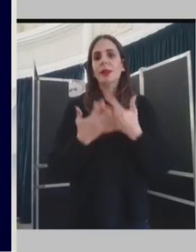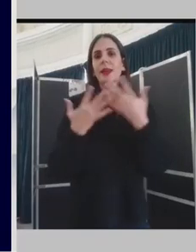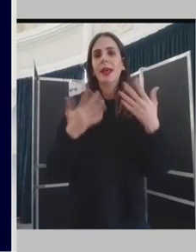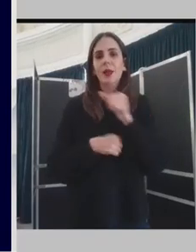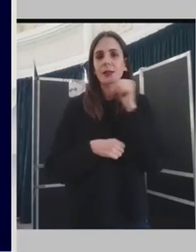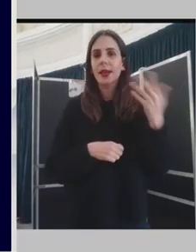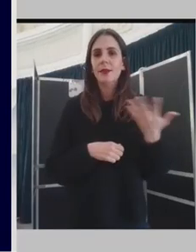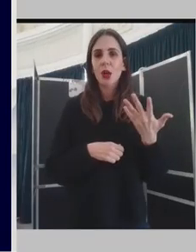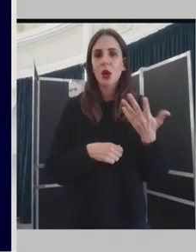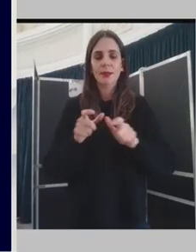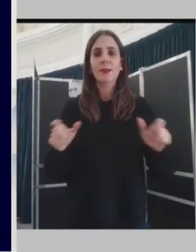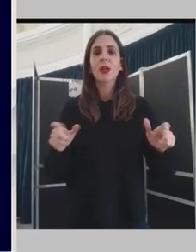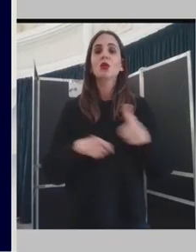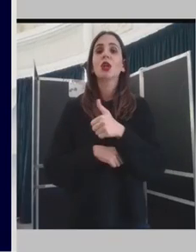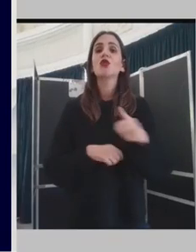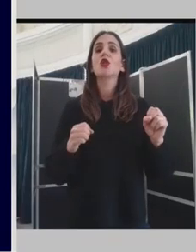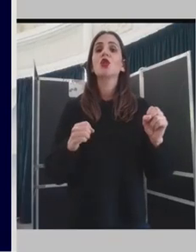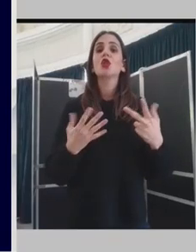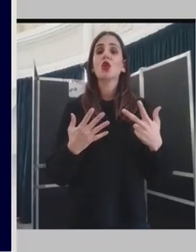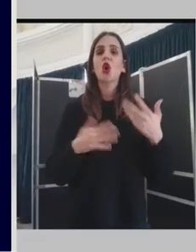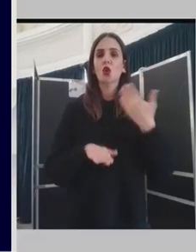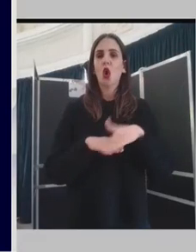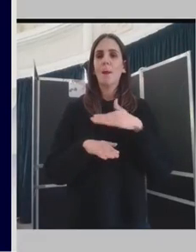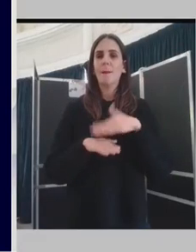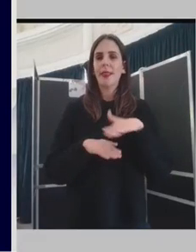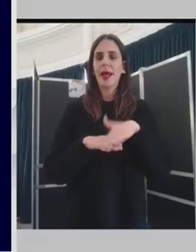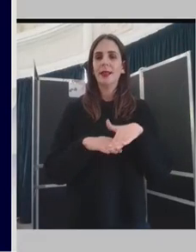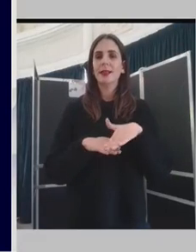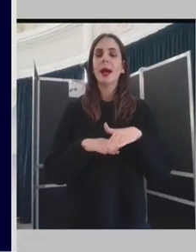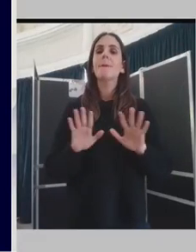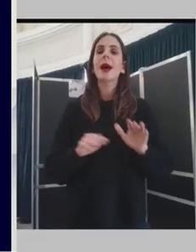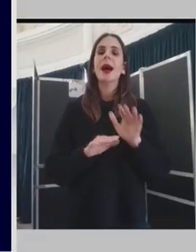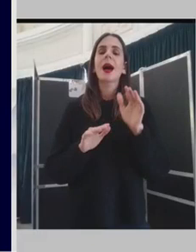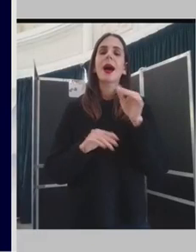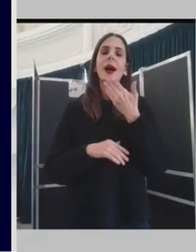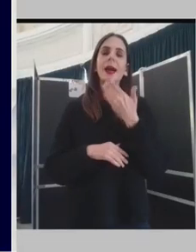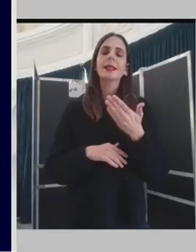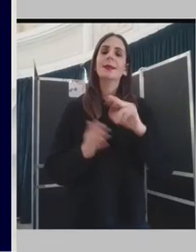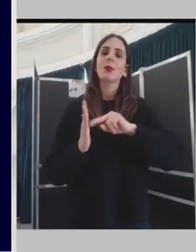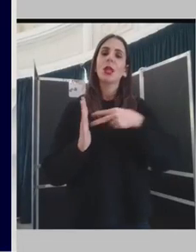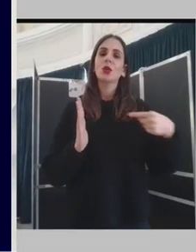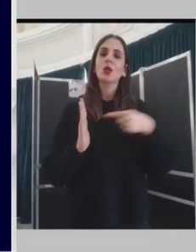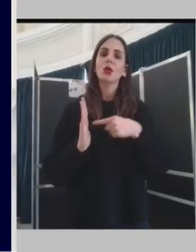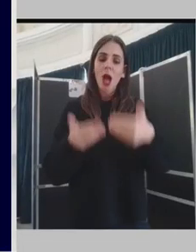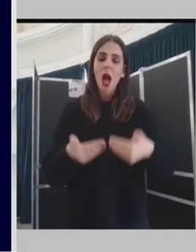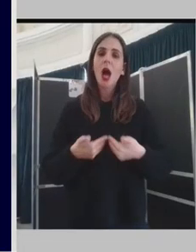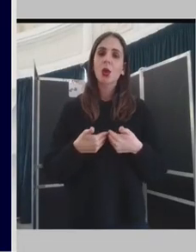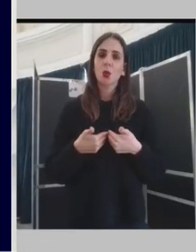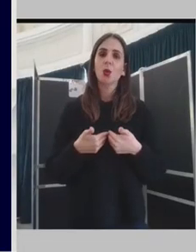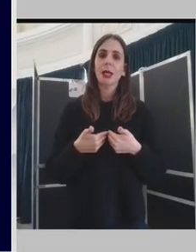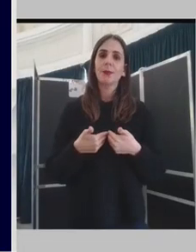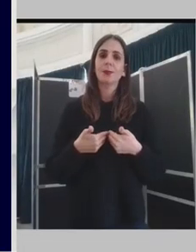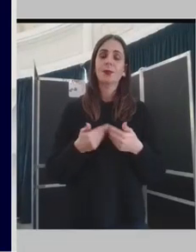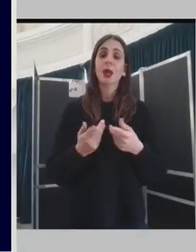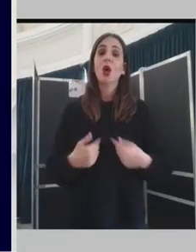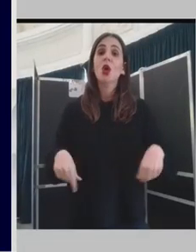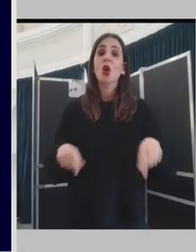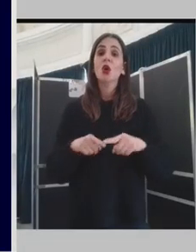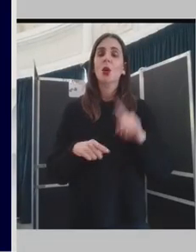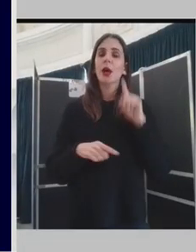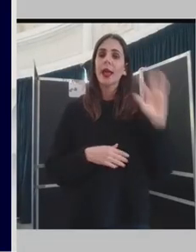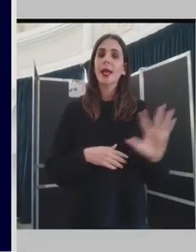delle persone del 118, c'è una tecnologia che ci facilita. Noi non rischiamo, utilizzando